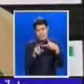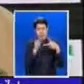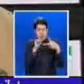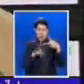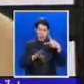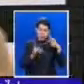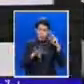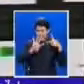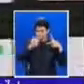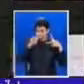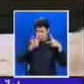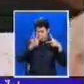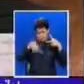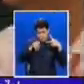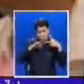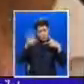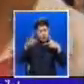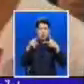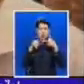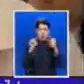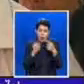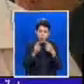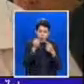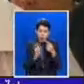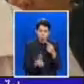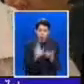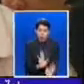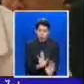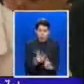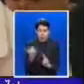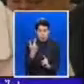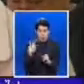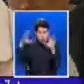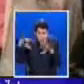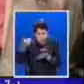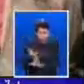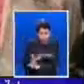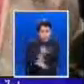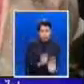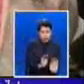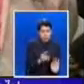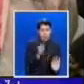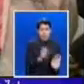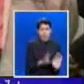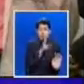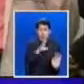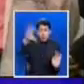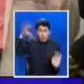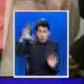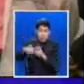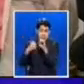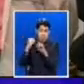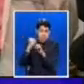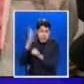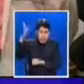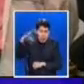าณ 14,214 ล้านเนี่ยเราต้องสำรองไว้ใช้ในช่วงต้นฤดูฝนปีหน้านะครับเพราะไม่งั้นแล้วเวลาต้นฤดูฝนปีหน้าเนี่ย